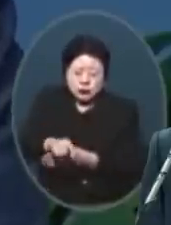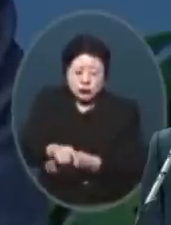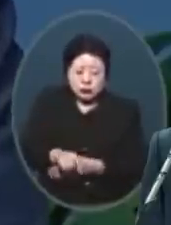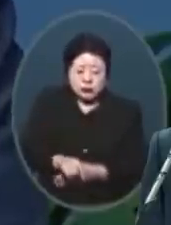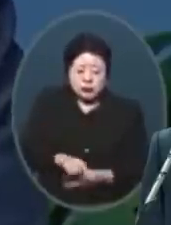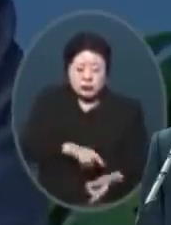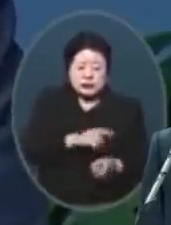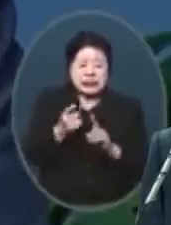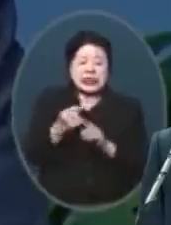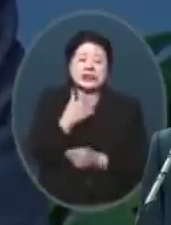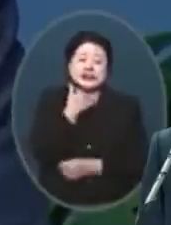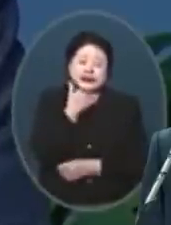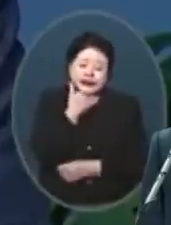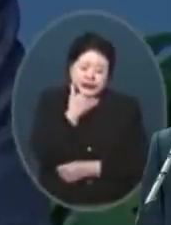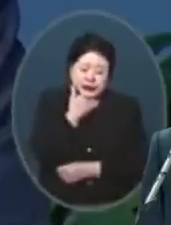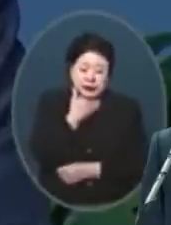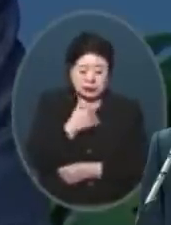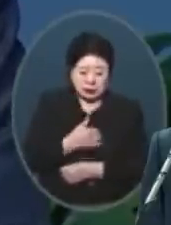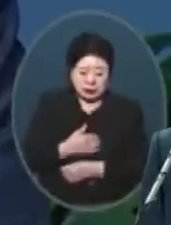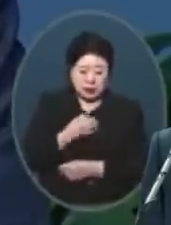살아날 것을 기대하고